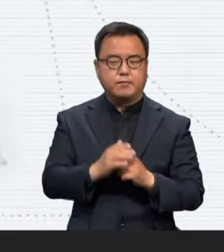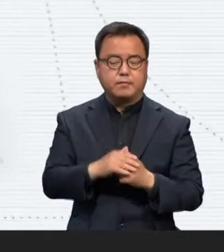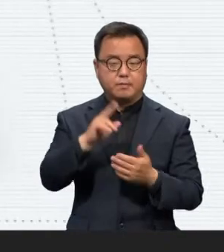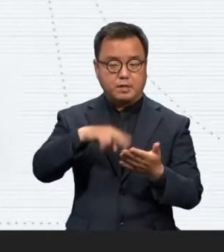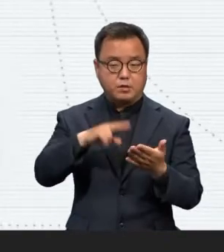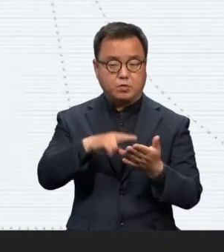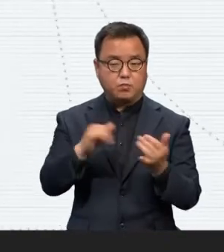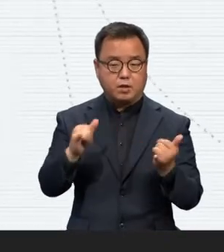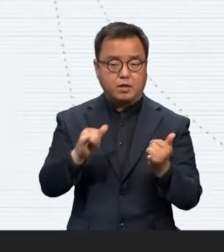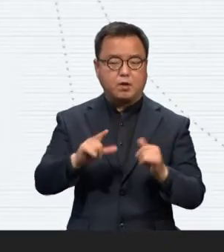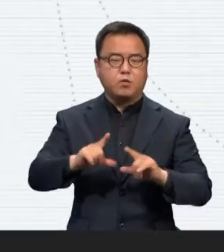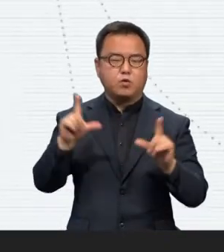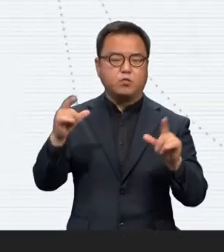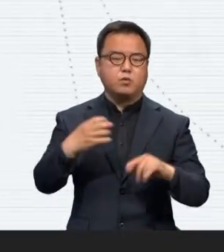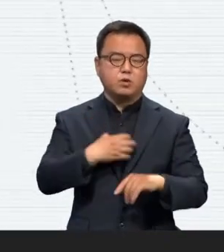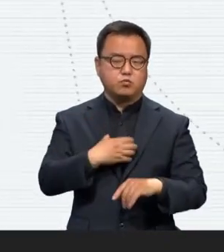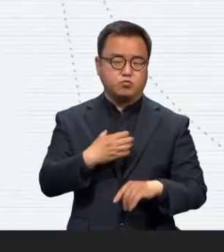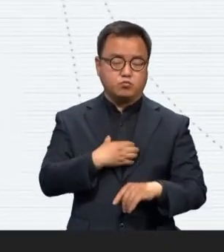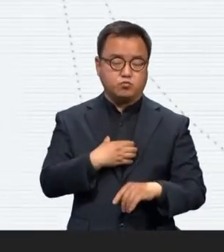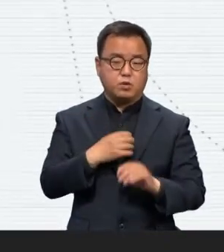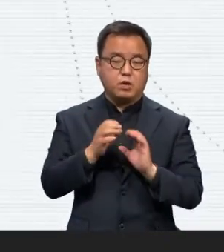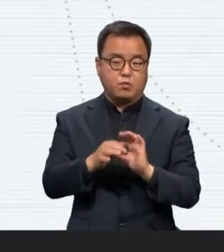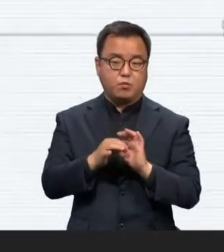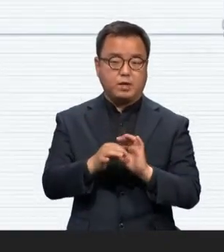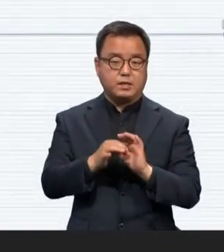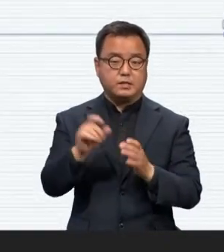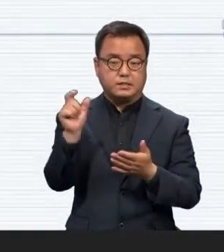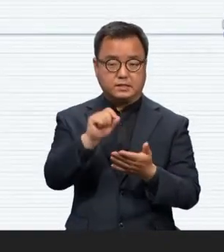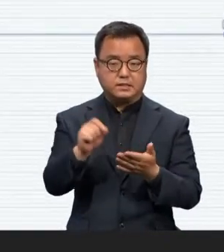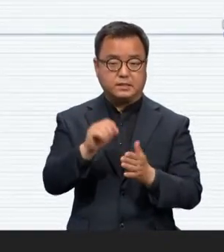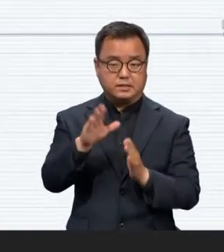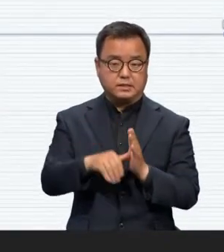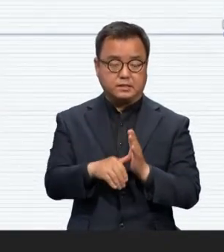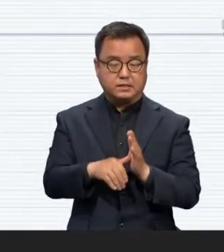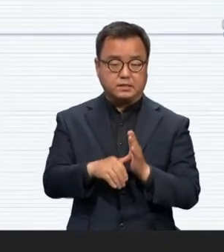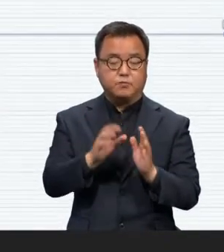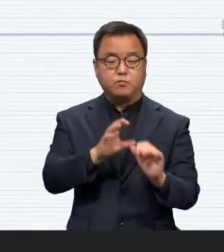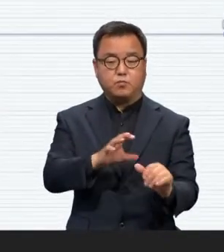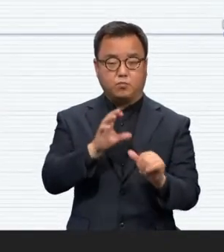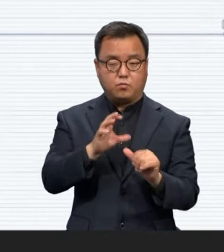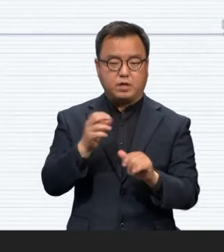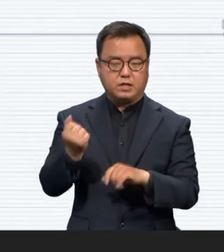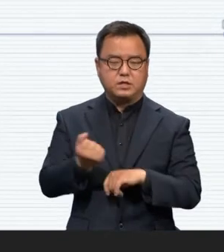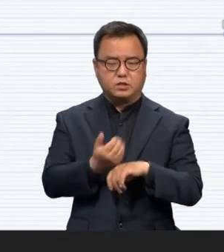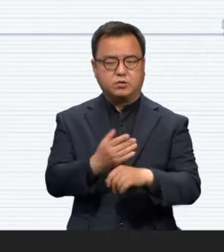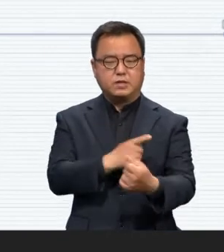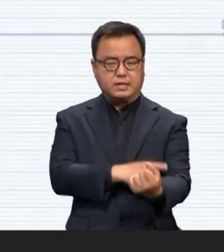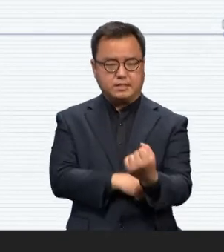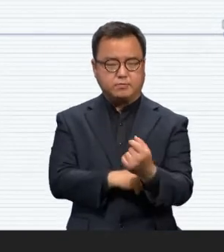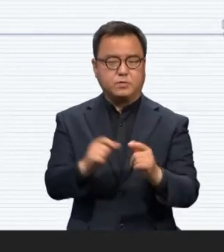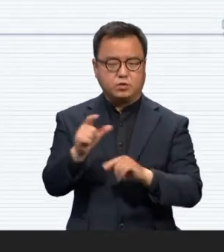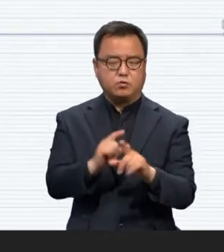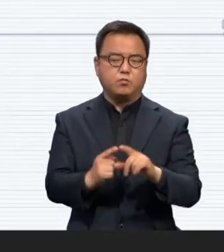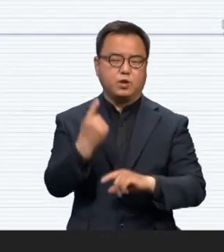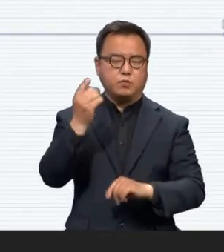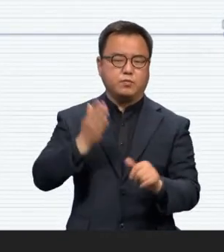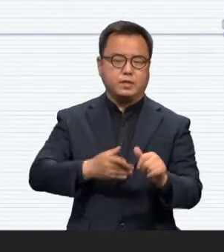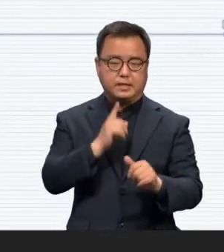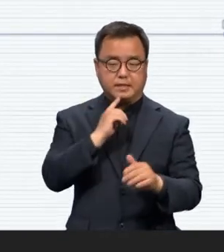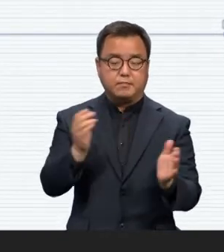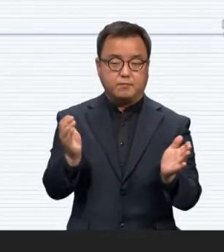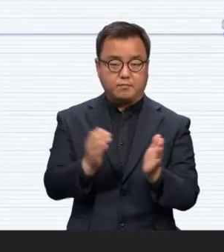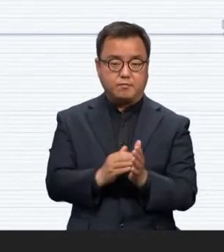독자들에게도 기후위기 관련 글을 쓸 때 이 글꼴을 사용해 전달력을 높일 것을 추천했는데요. 헬싱긴